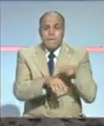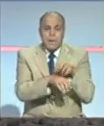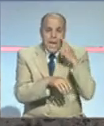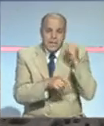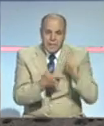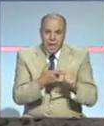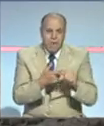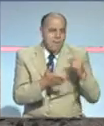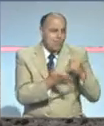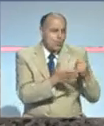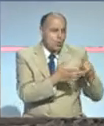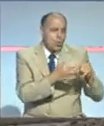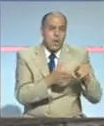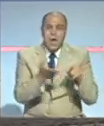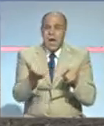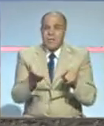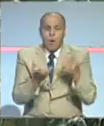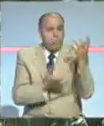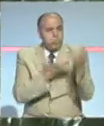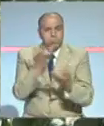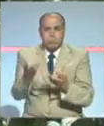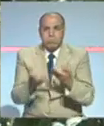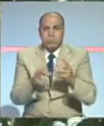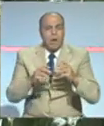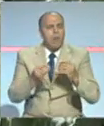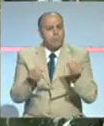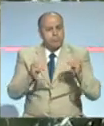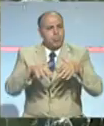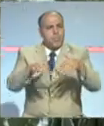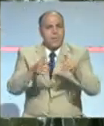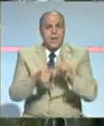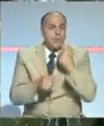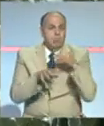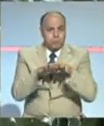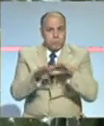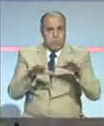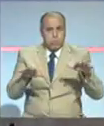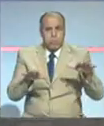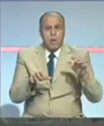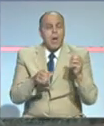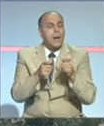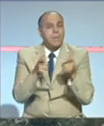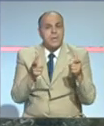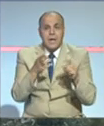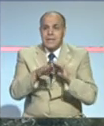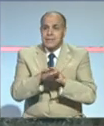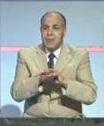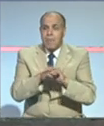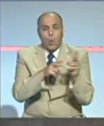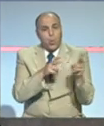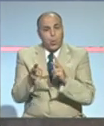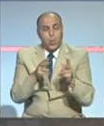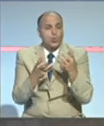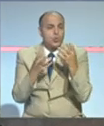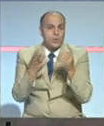دراهم وفرنا و غار الدماء واحراق متزامنه توسعت رقعتها بشكل كبير بسبب رياح